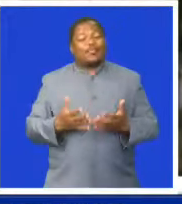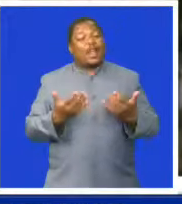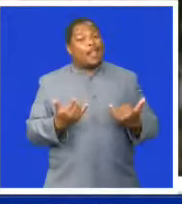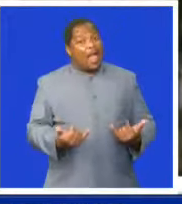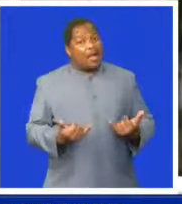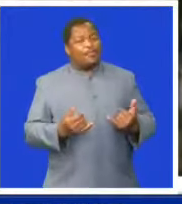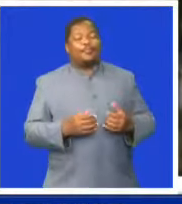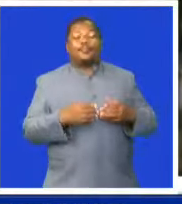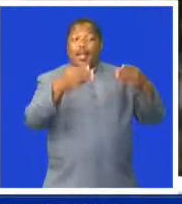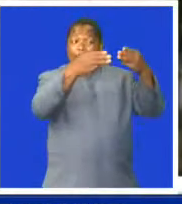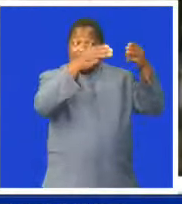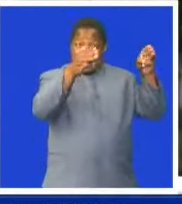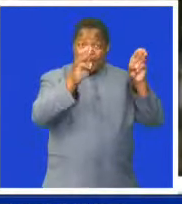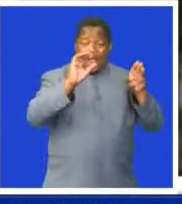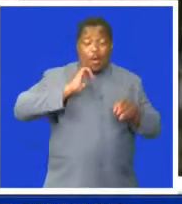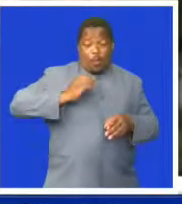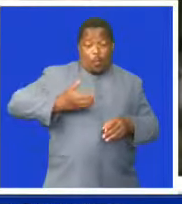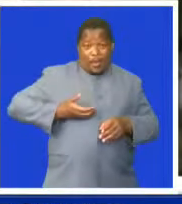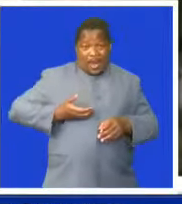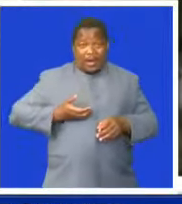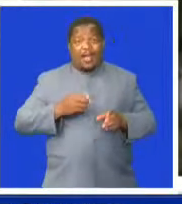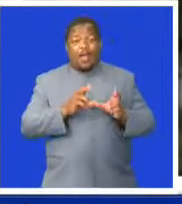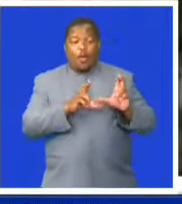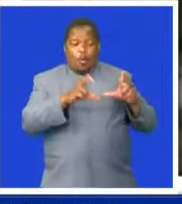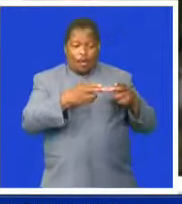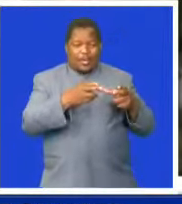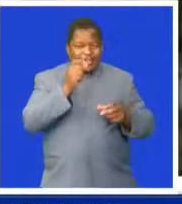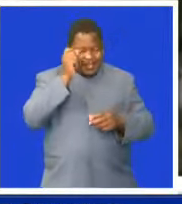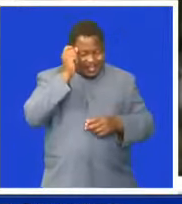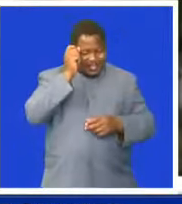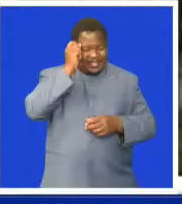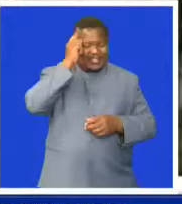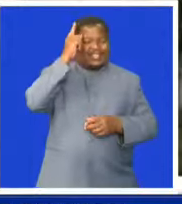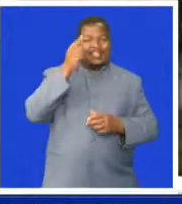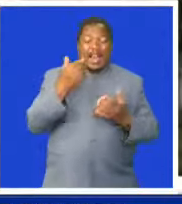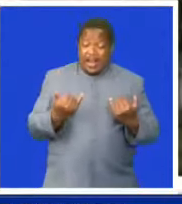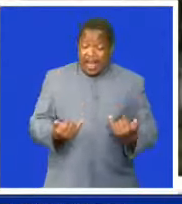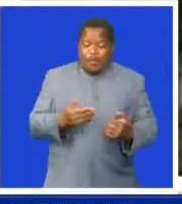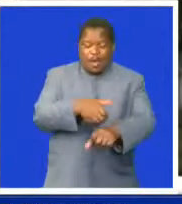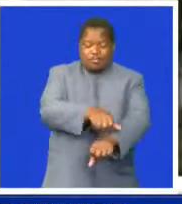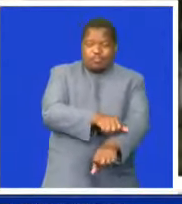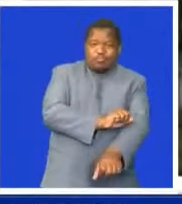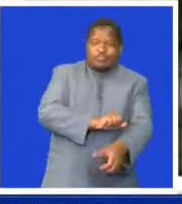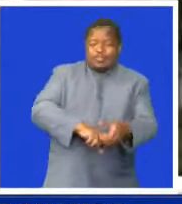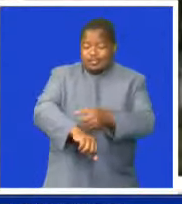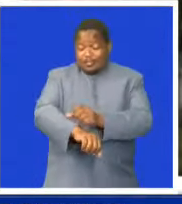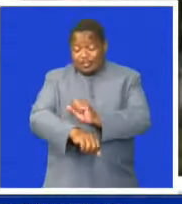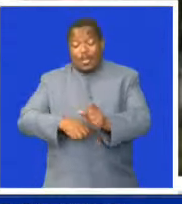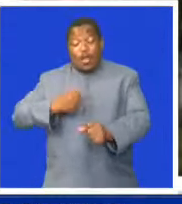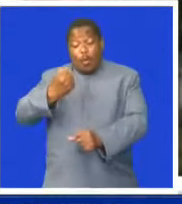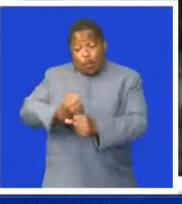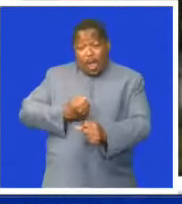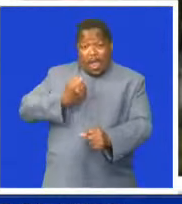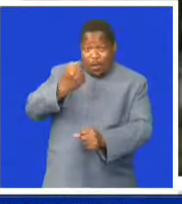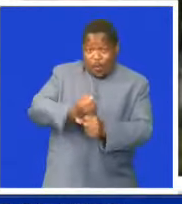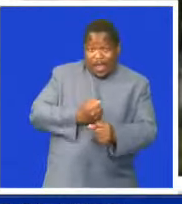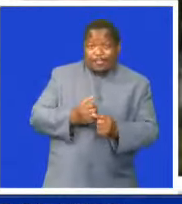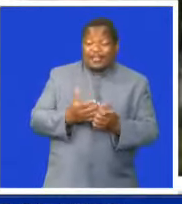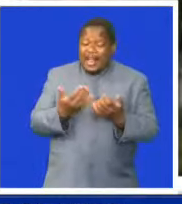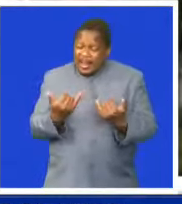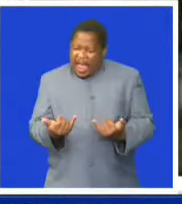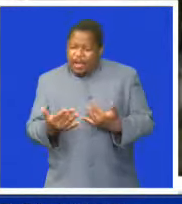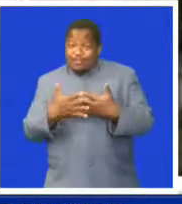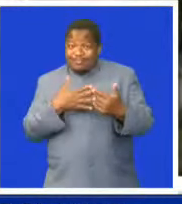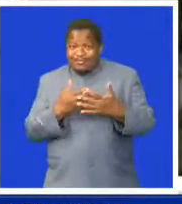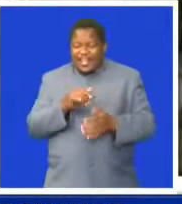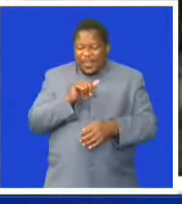sibungede sabonakala ligalelo lethu sisafuna nekwe ukuthi lokhu kwanyalo kusesibonelo nje salokukhulu lesiconze kukwenda.